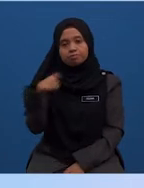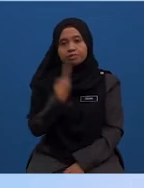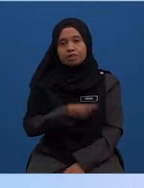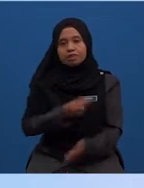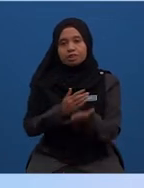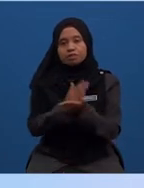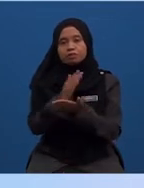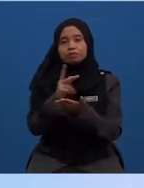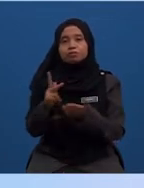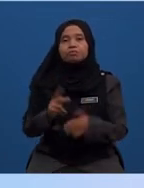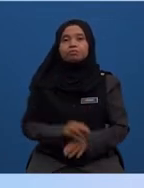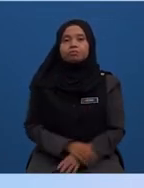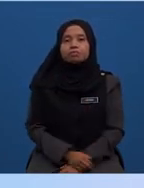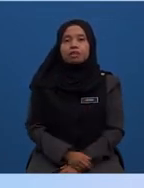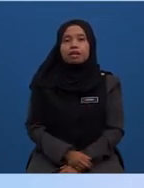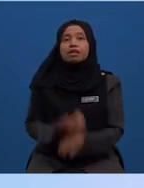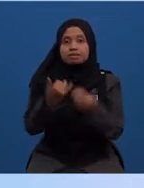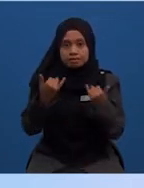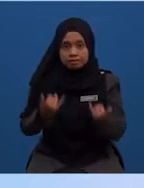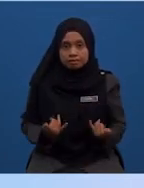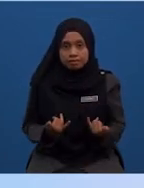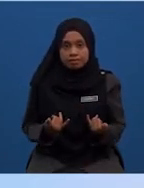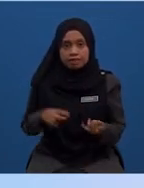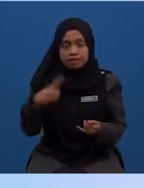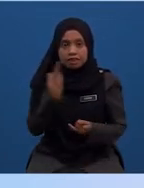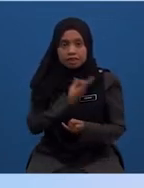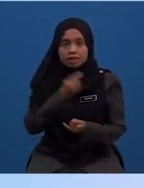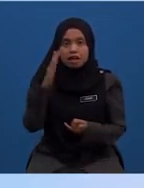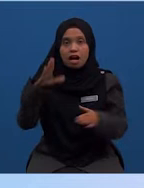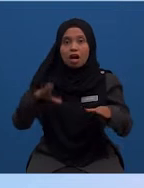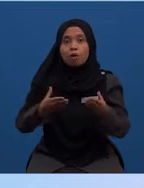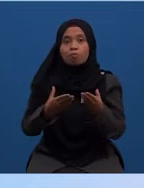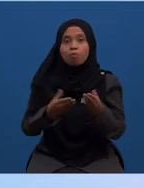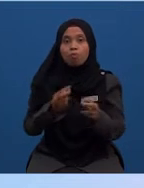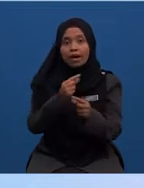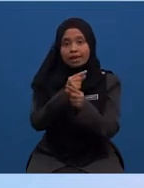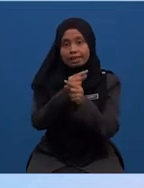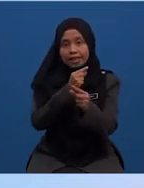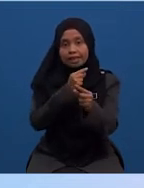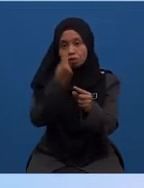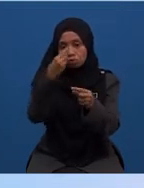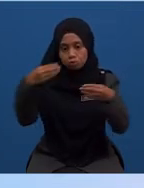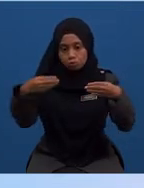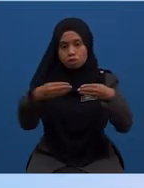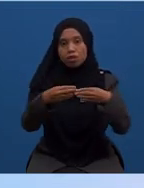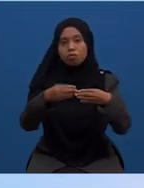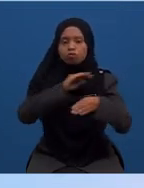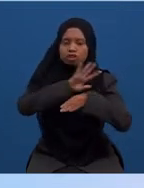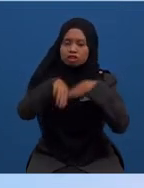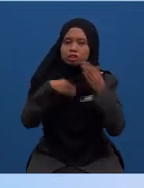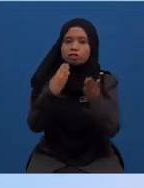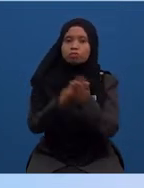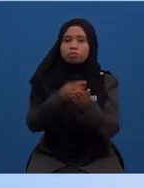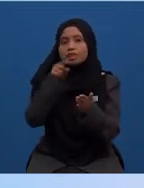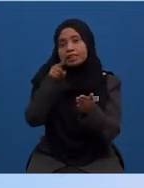Mari kita teruskan. Sekarang, kita akan membuat garisan bagi menyambungkan ke